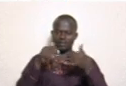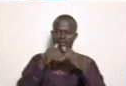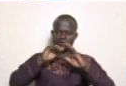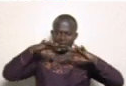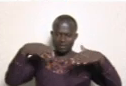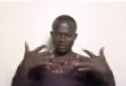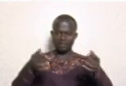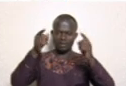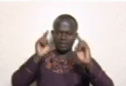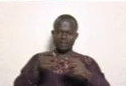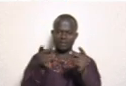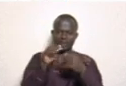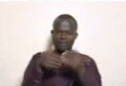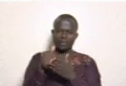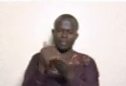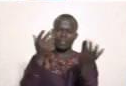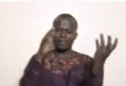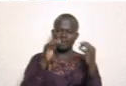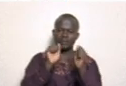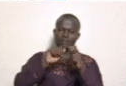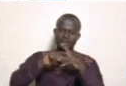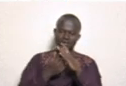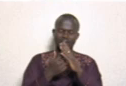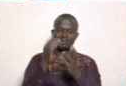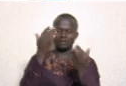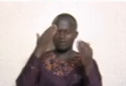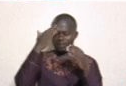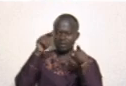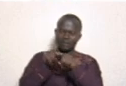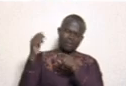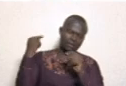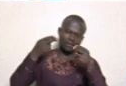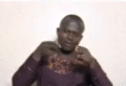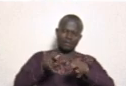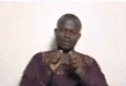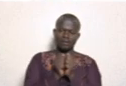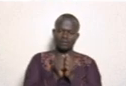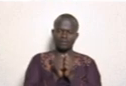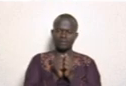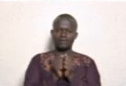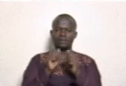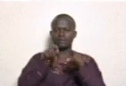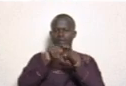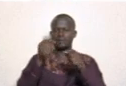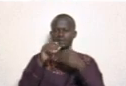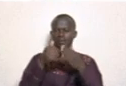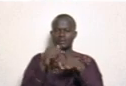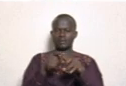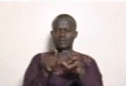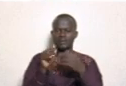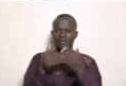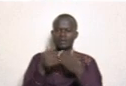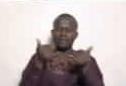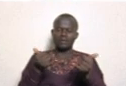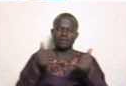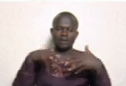byari byagera aho aya mashyamba yatangira gushya kwa muri utwo duce byakunze kugaragara mu bindi bihe byagiye bitambuka, kuri